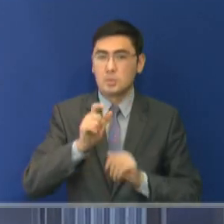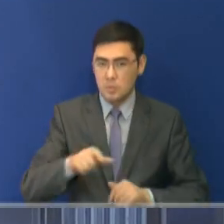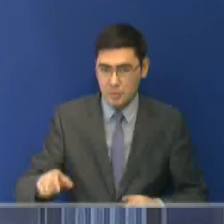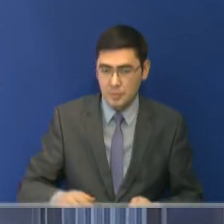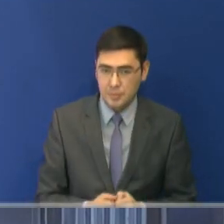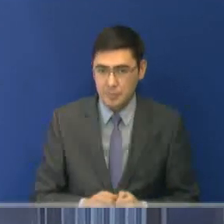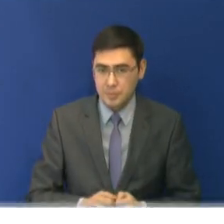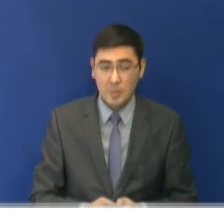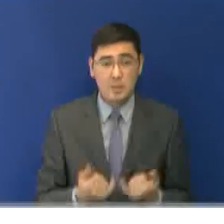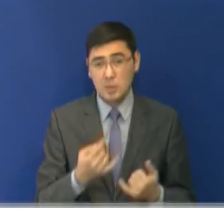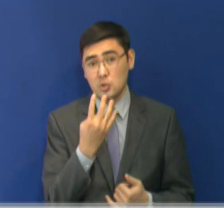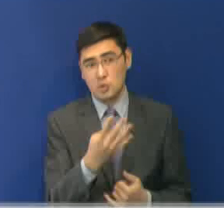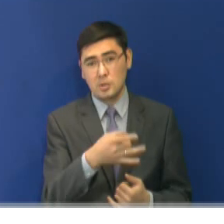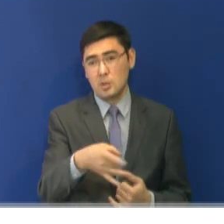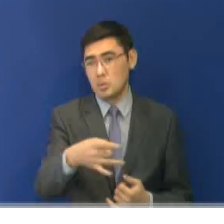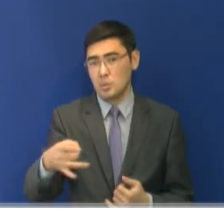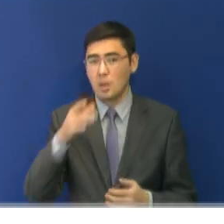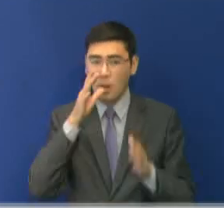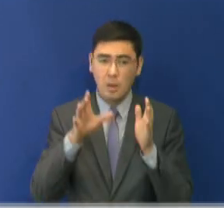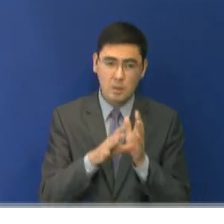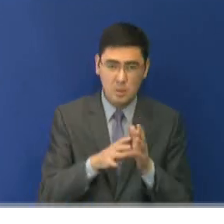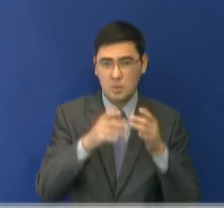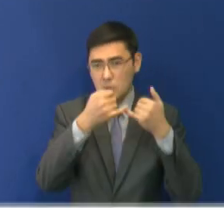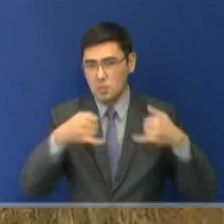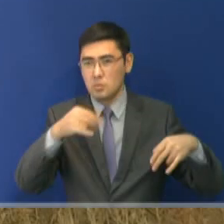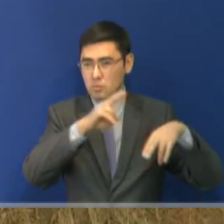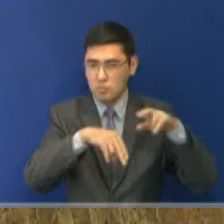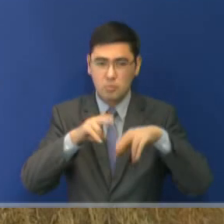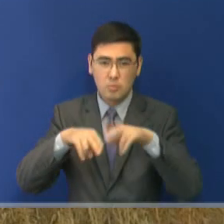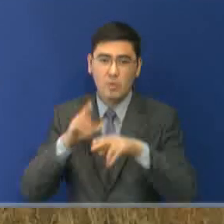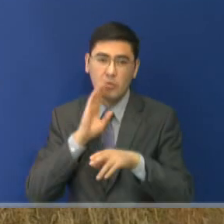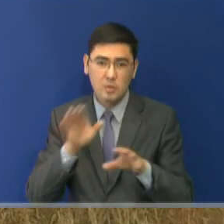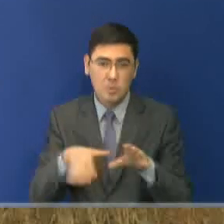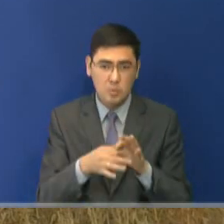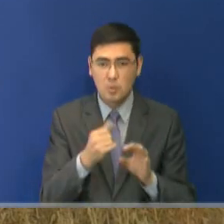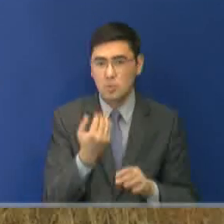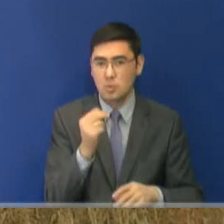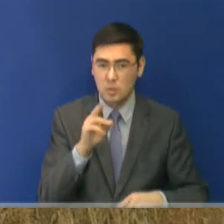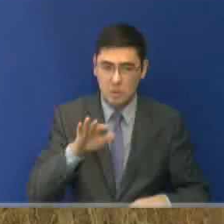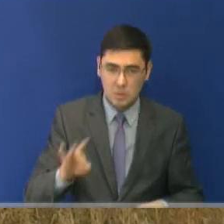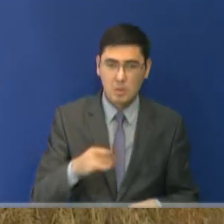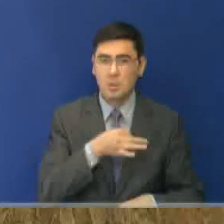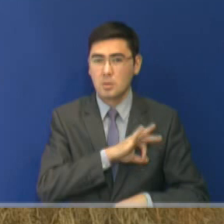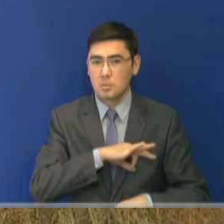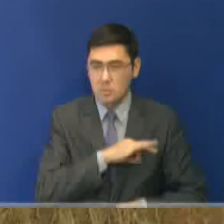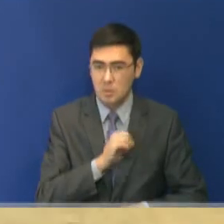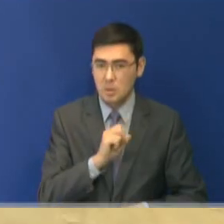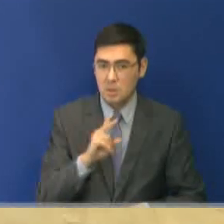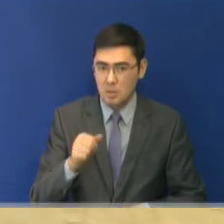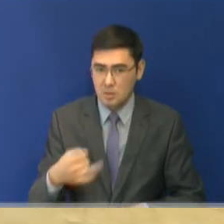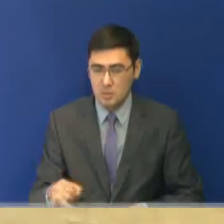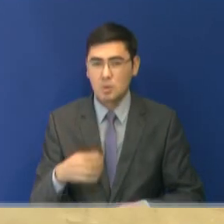четырем микрорайонам сейчас уже подведены электрические сети и водопровод. Это поселки Ушахтар, Комсомольский, Аксай и Холодный